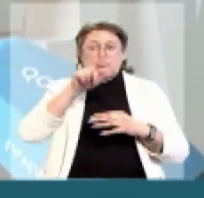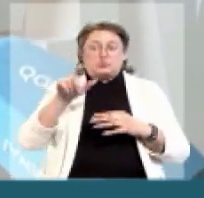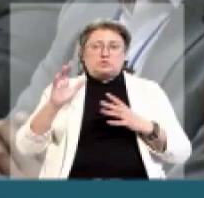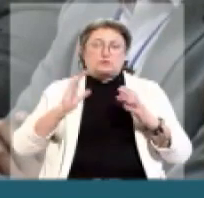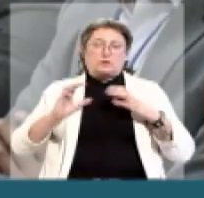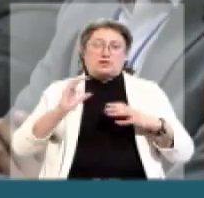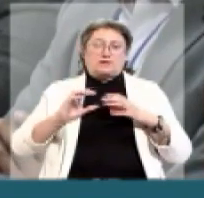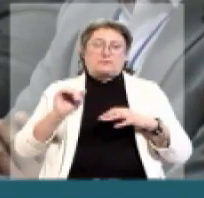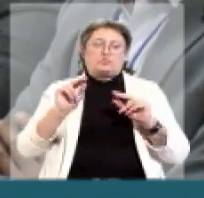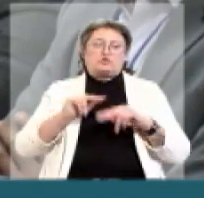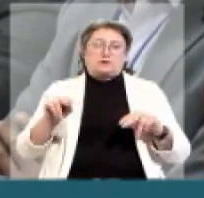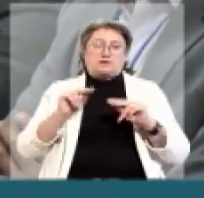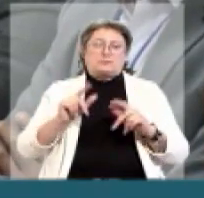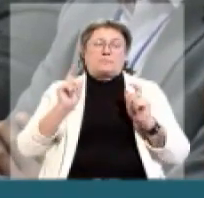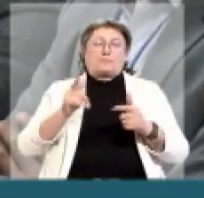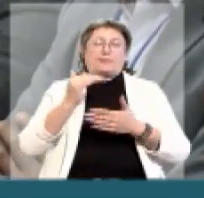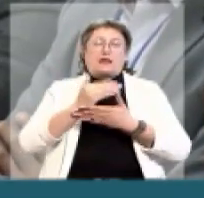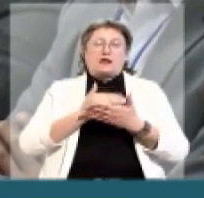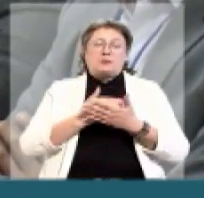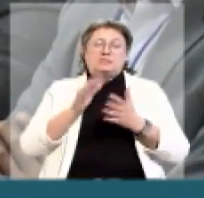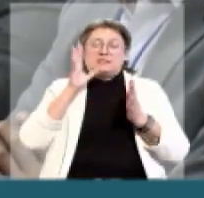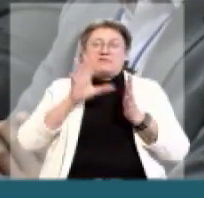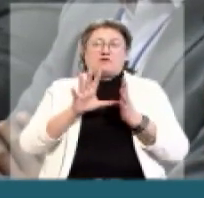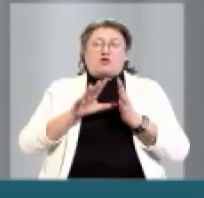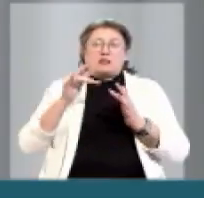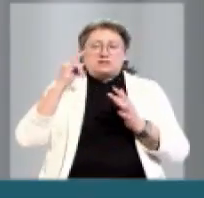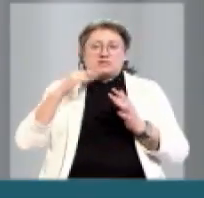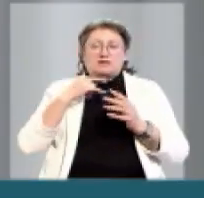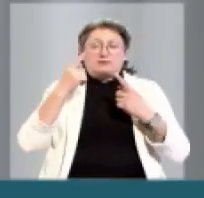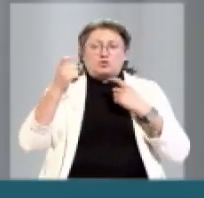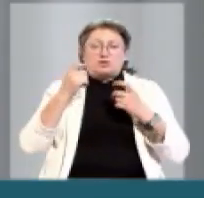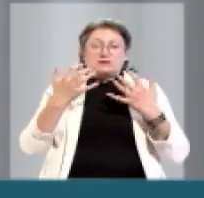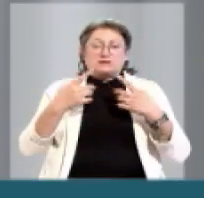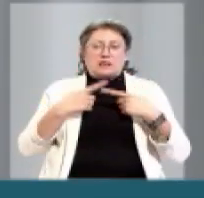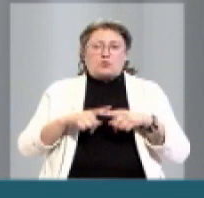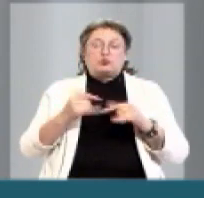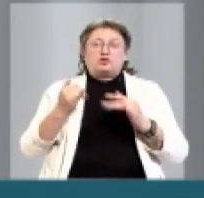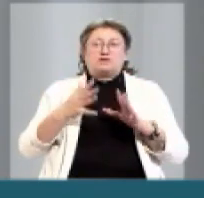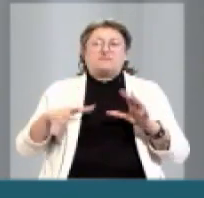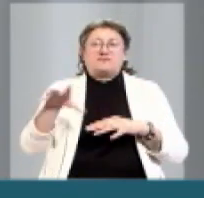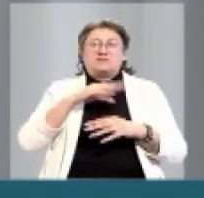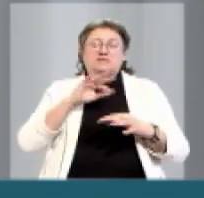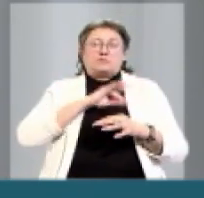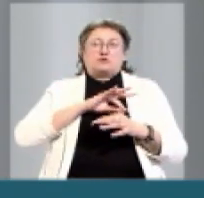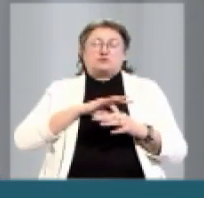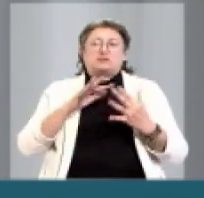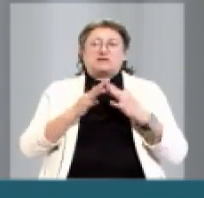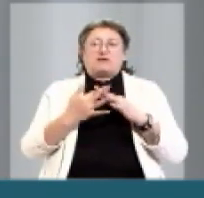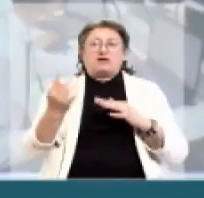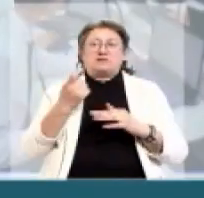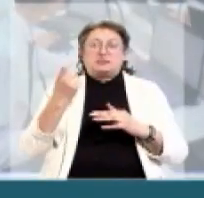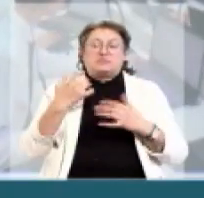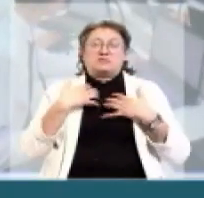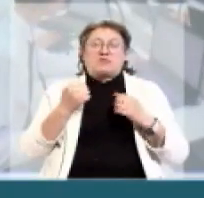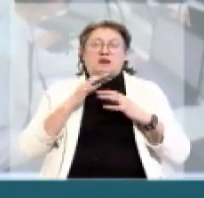ұйымдастырамыз. Цифрлы Қазақстан бағдарламасына сай ақпараттық технологиялар қазір ауыл шаруашылығы, денсаулық, білім, көлік, тұрғын үй,